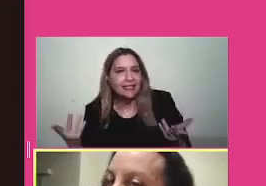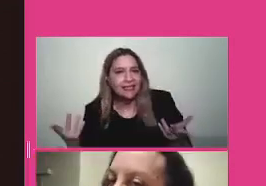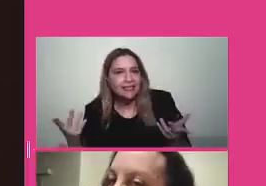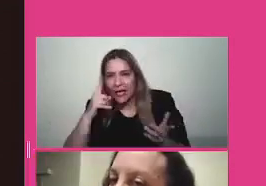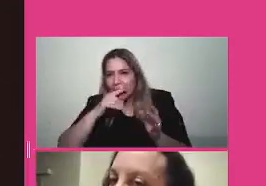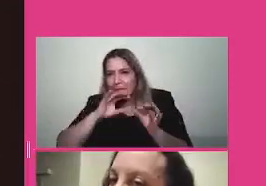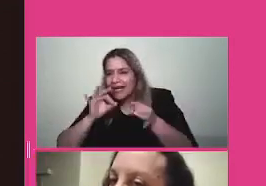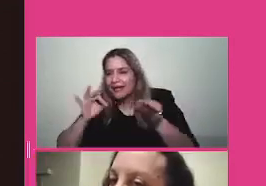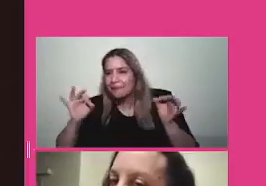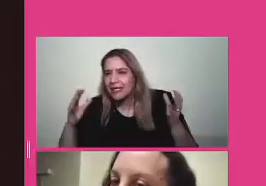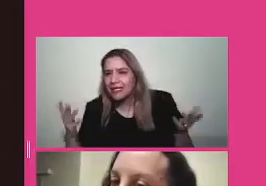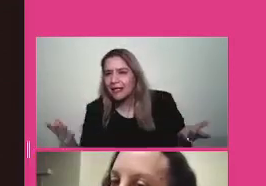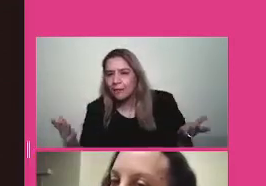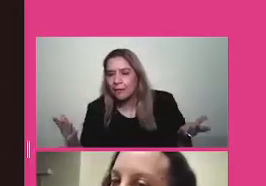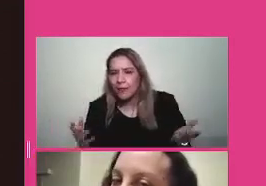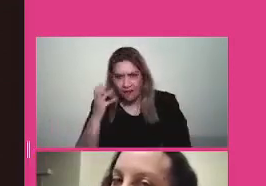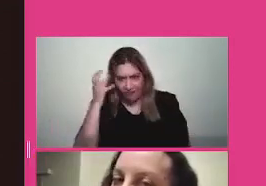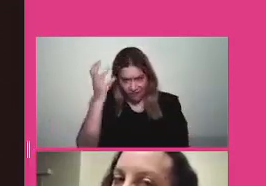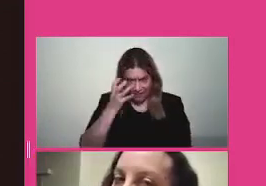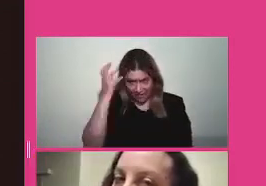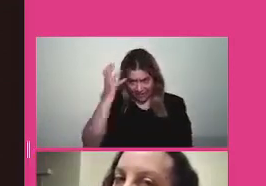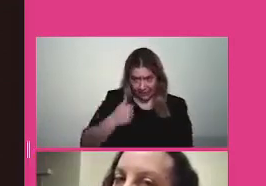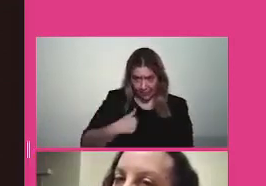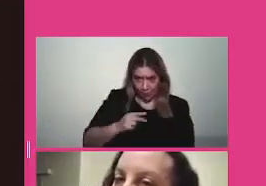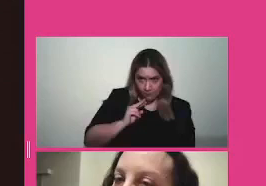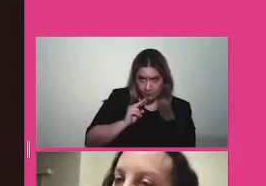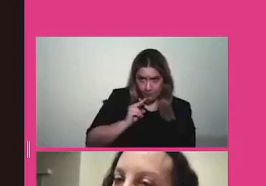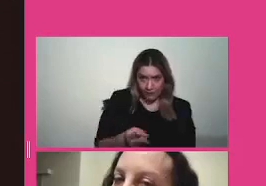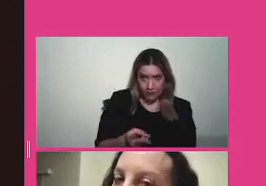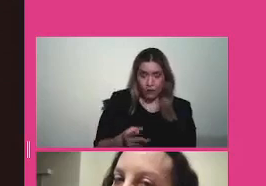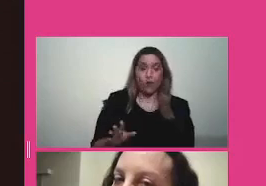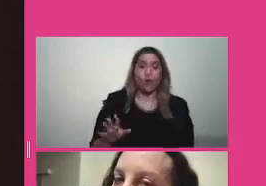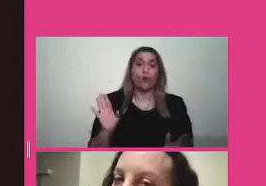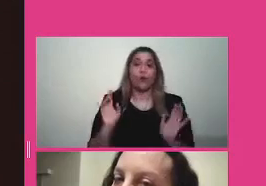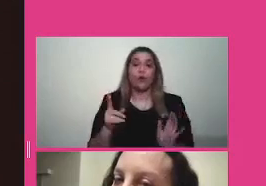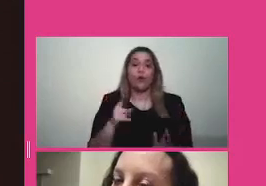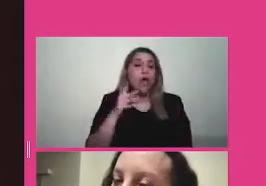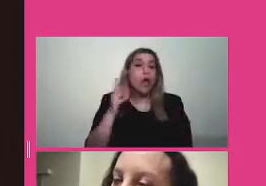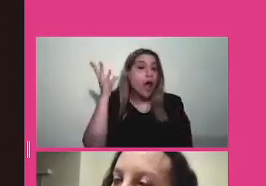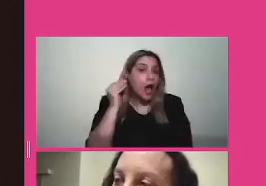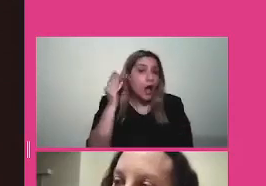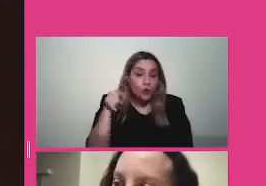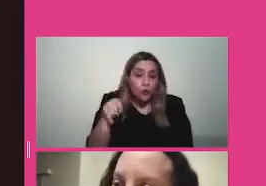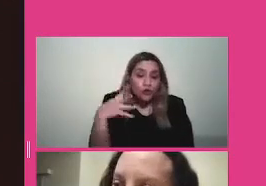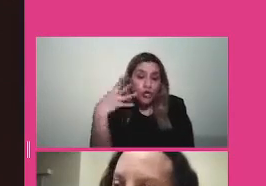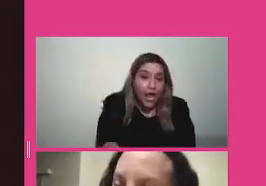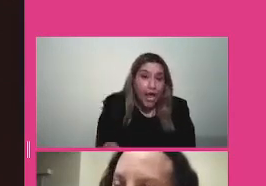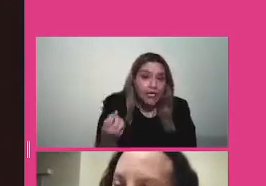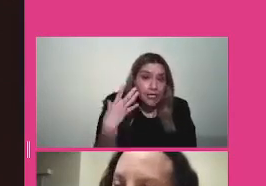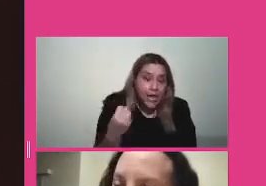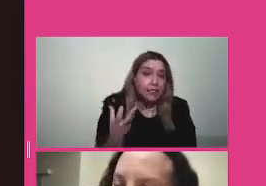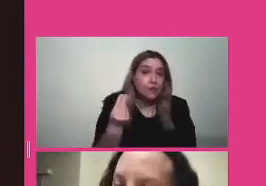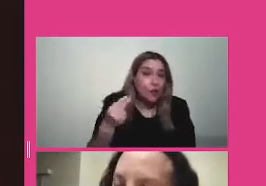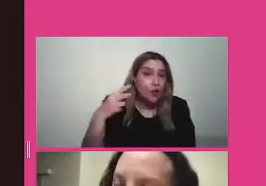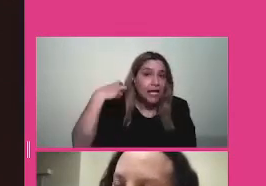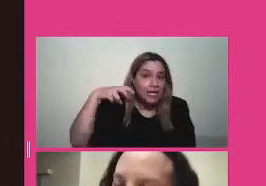Πώς συνεχίζεται η παροιμία? Η παροιμία λέει, όπου ακούς πολλά κεράσια, κράτα.